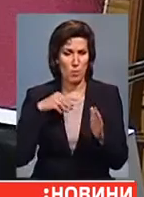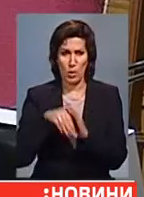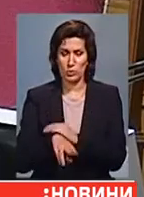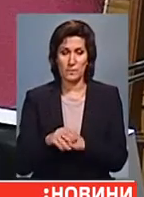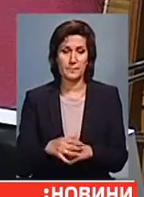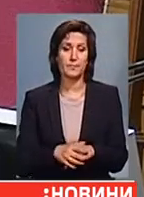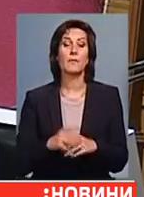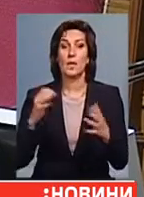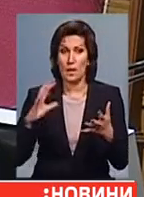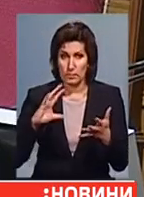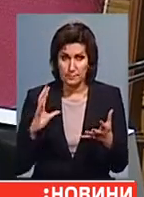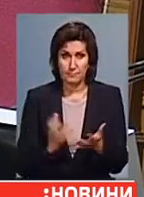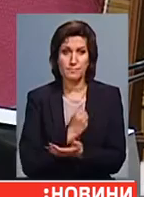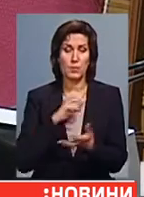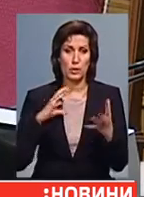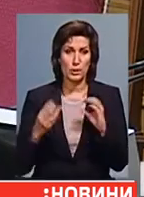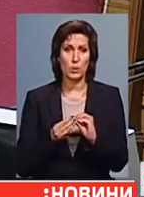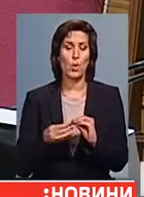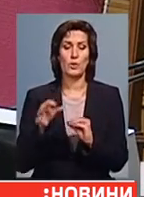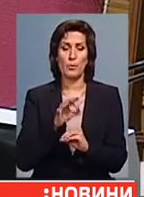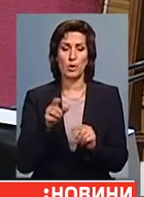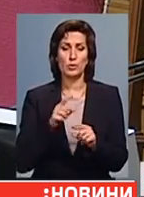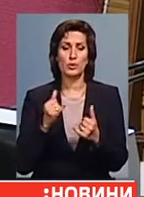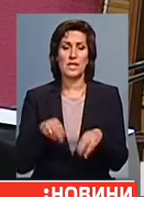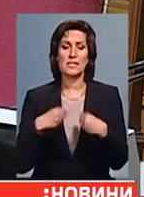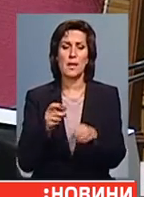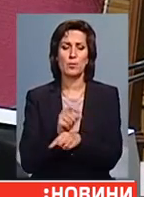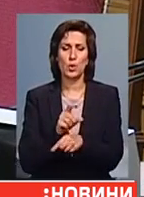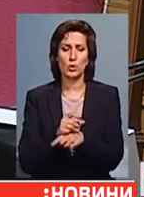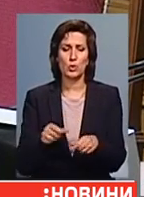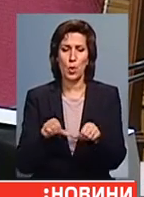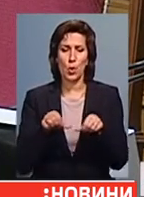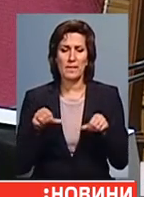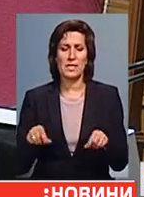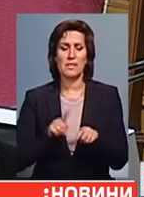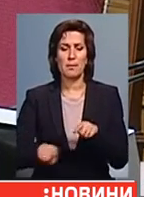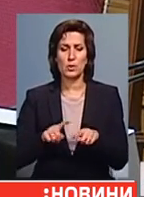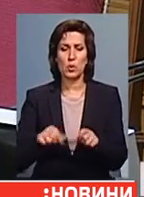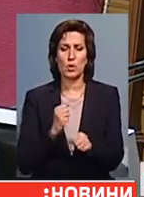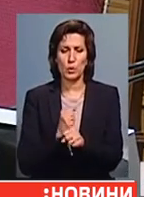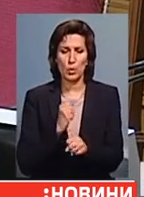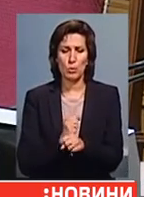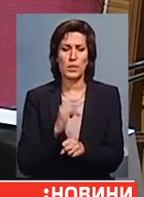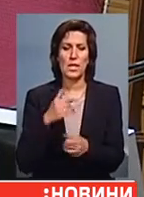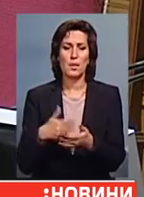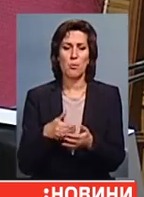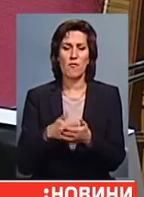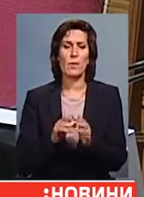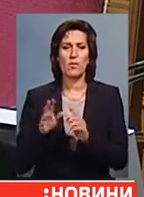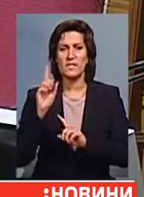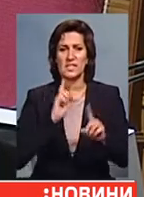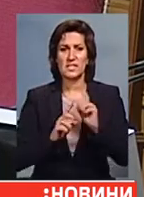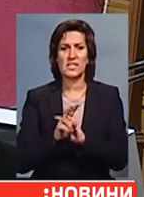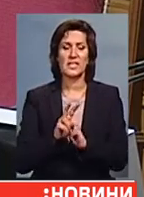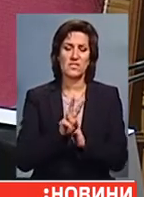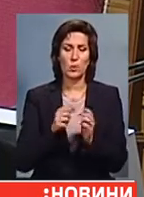голосувати. Дійшли згоди про те, що я зараз дам доручення комітетам прискорити цю роботу і буквально провести засідання з